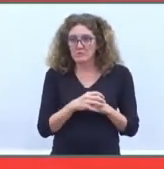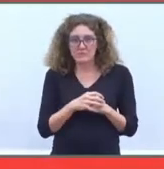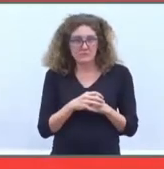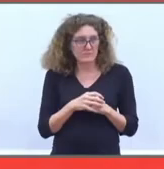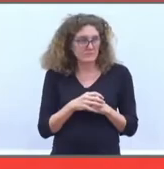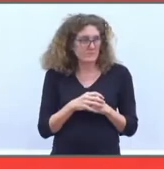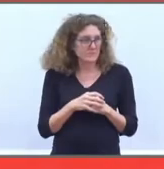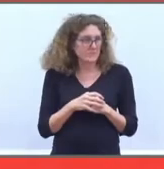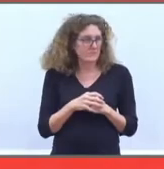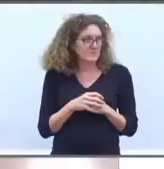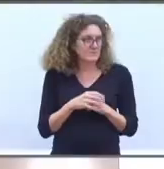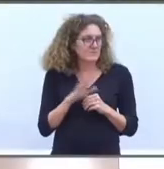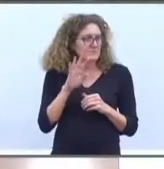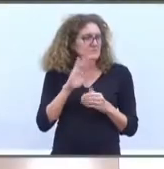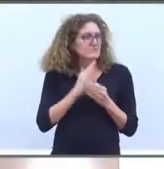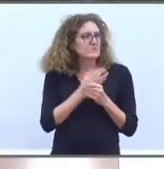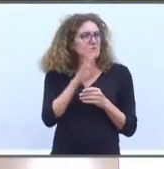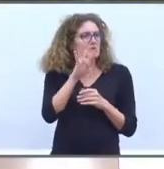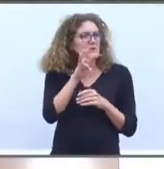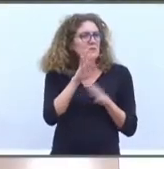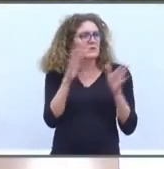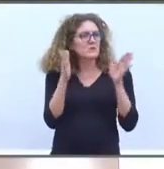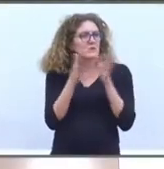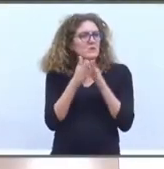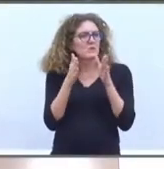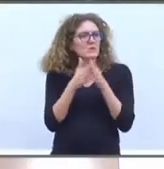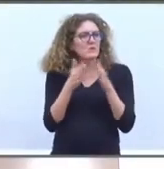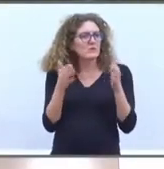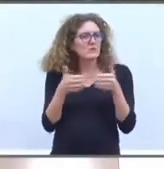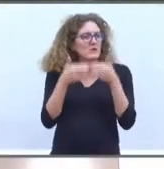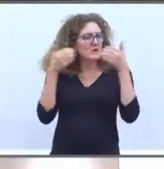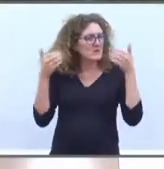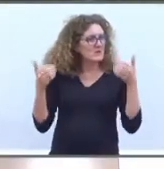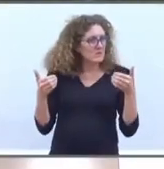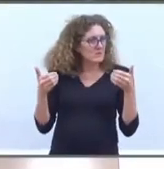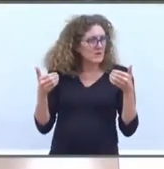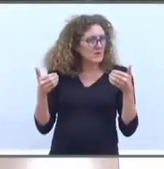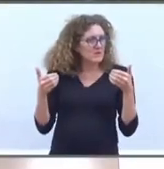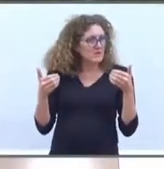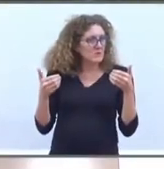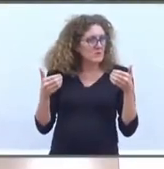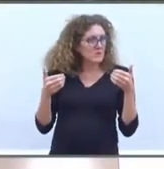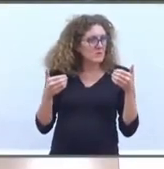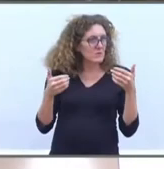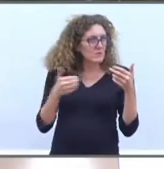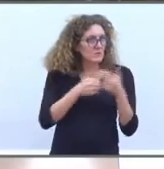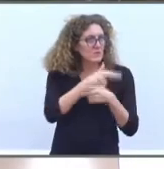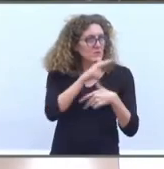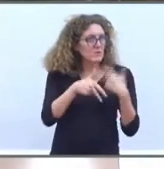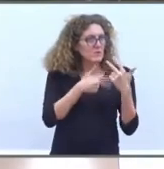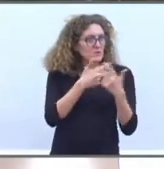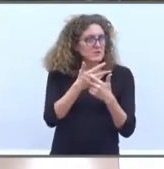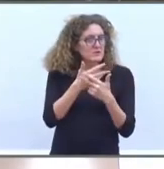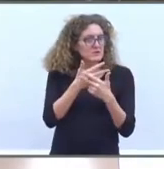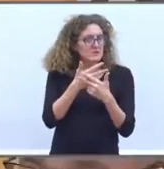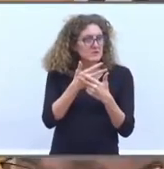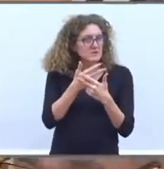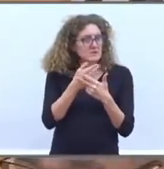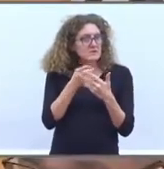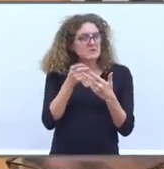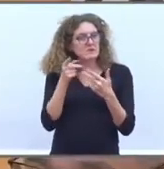L'affaire 40, c'est une demande de subvention auprès de l'Agence de l'eau de la région Occitanie pour le financement de 3 postes à la